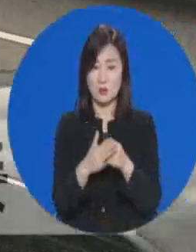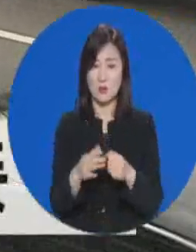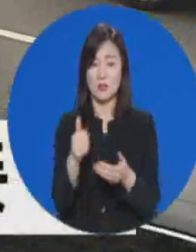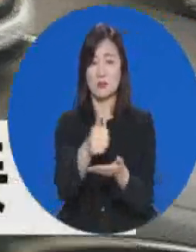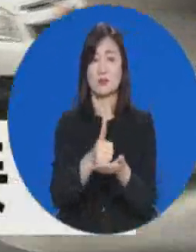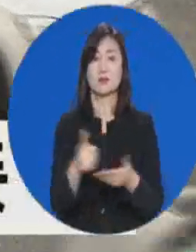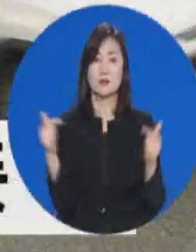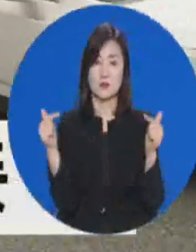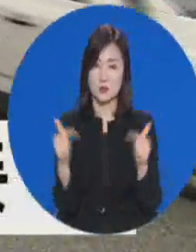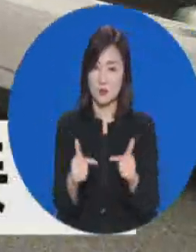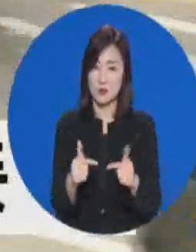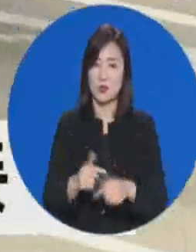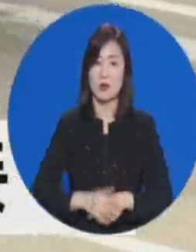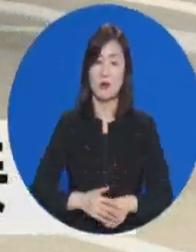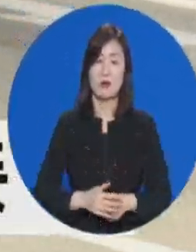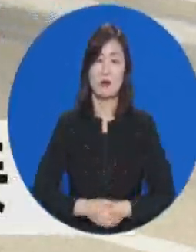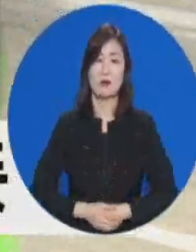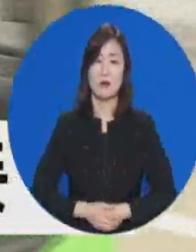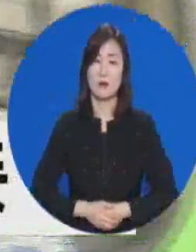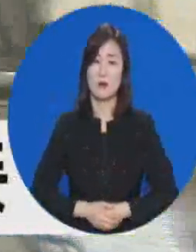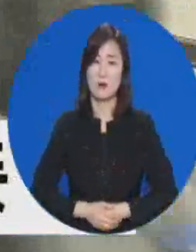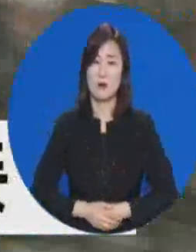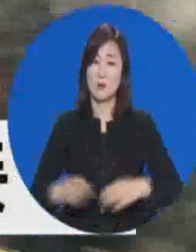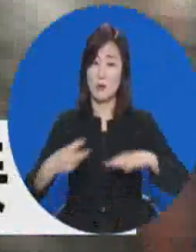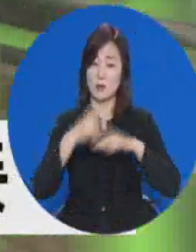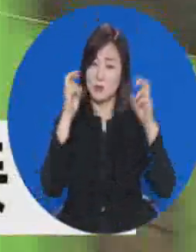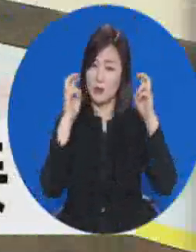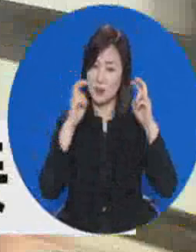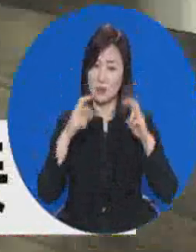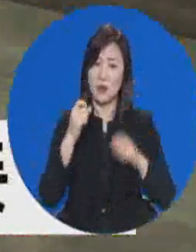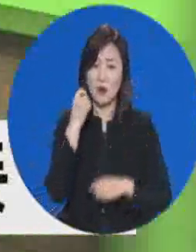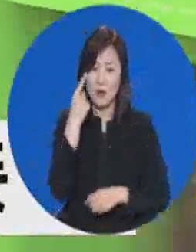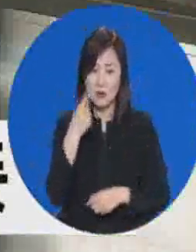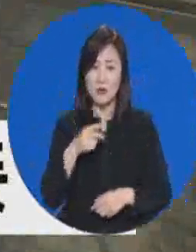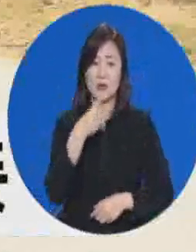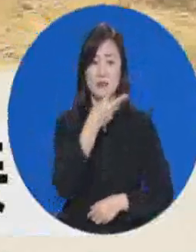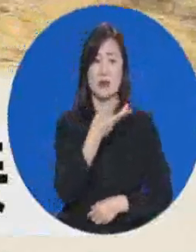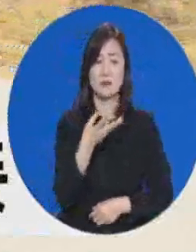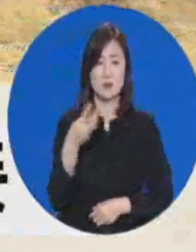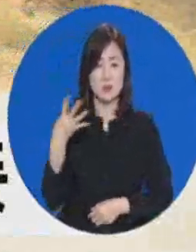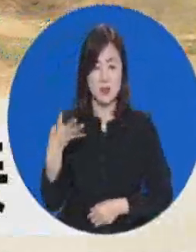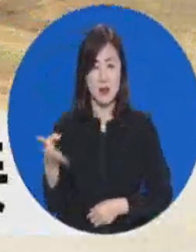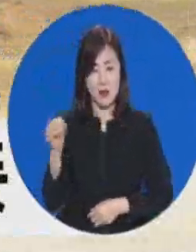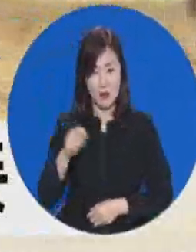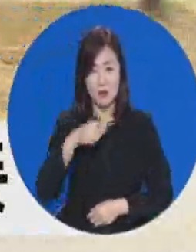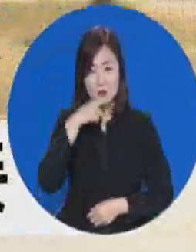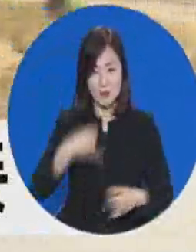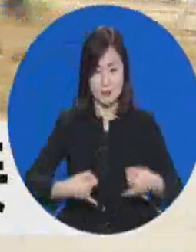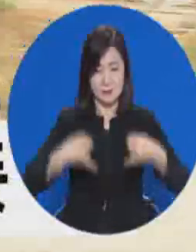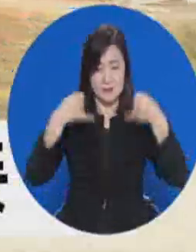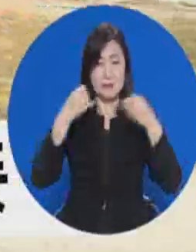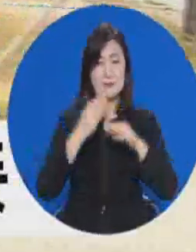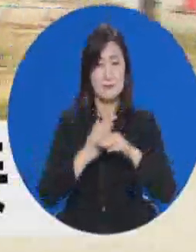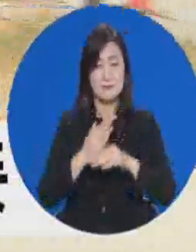승객 감소가 가속화하면서 버스 업체는 매달 3, 4억원씩의 적자가 발생하고